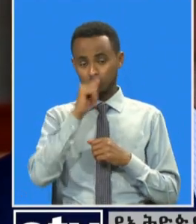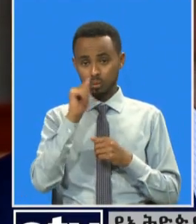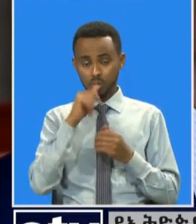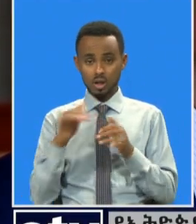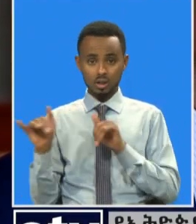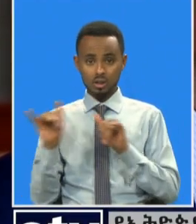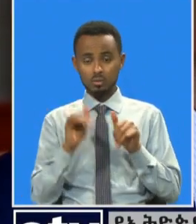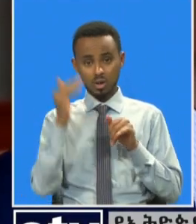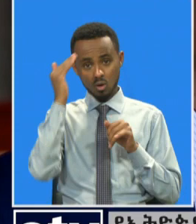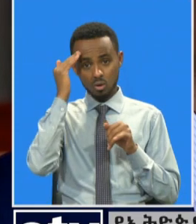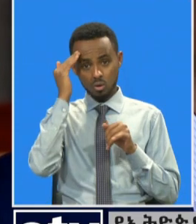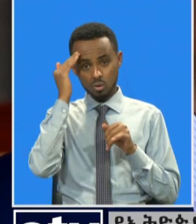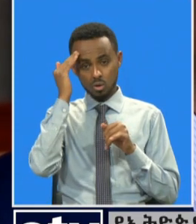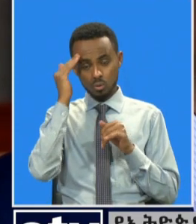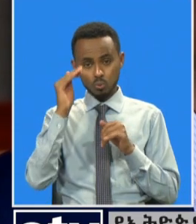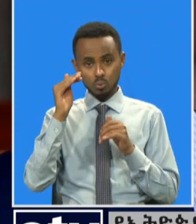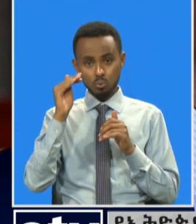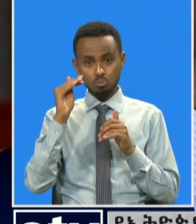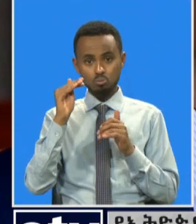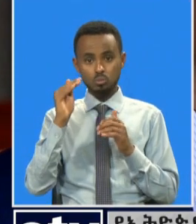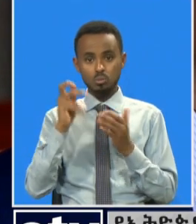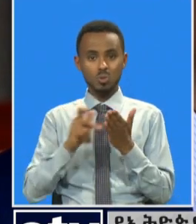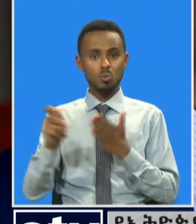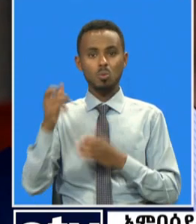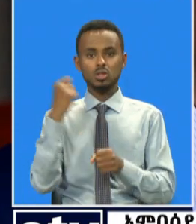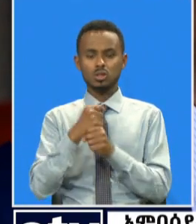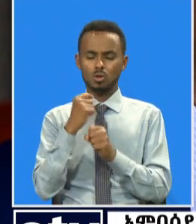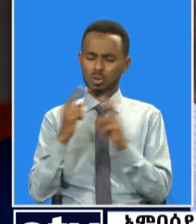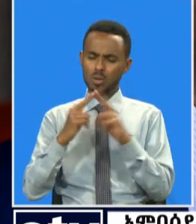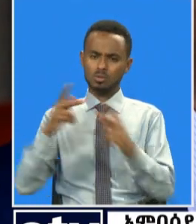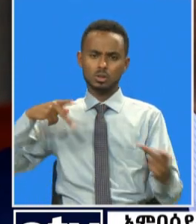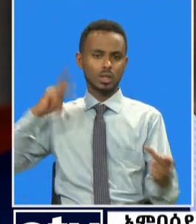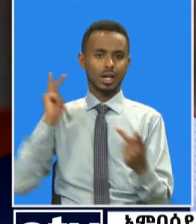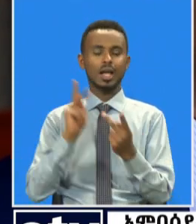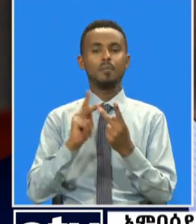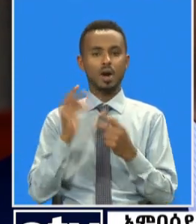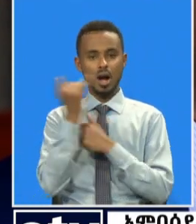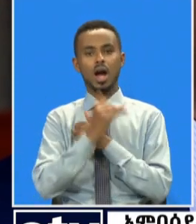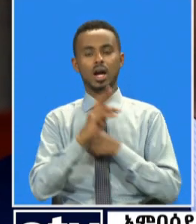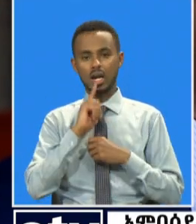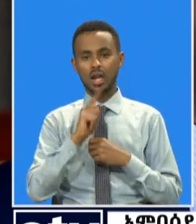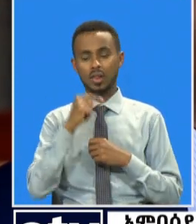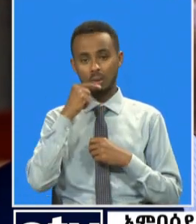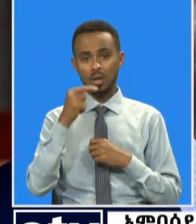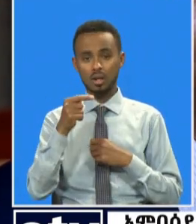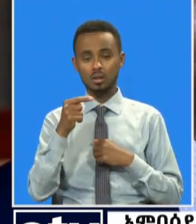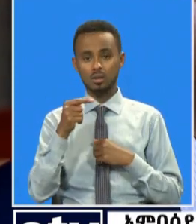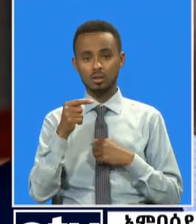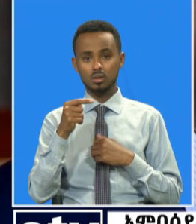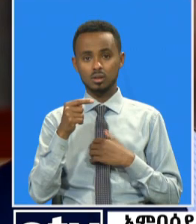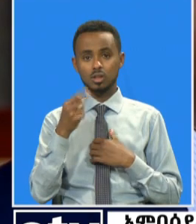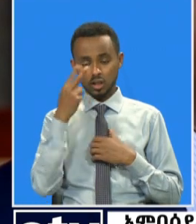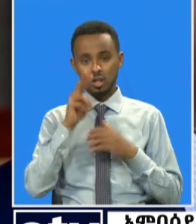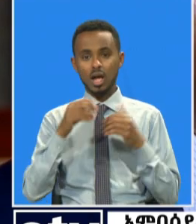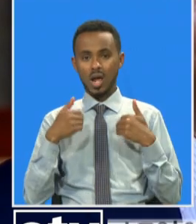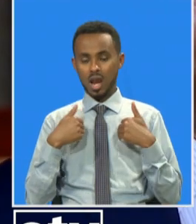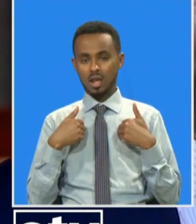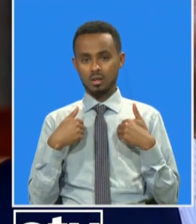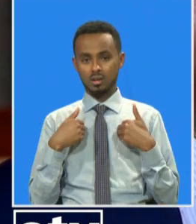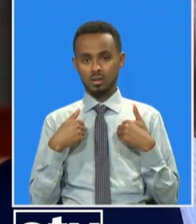እንግዲህ ዲፕሎማሲ ስራ በጣም ስኬታማ አገር ነች የሚል እይታ ነው